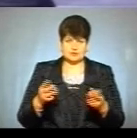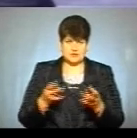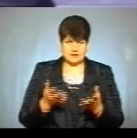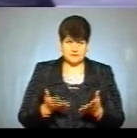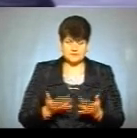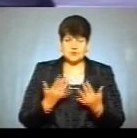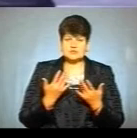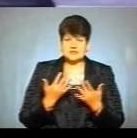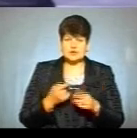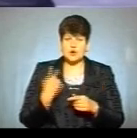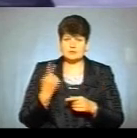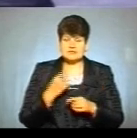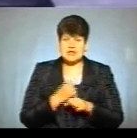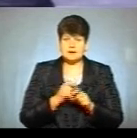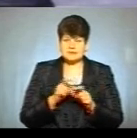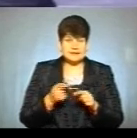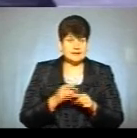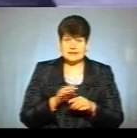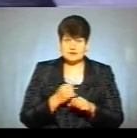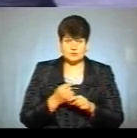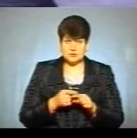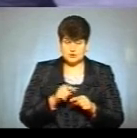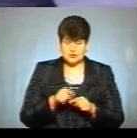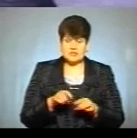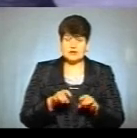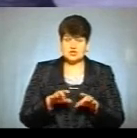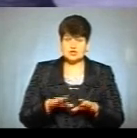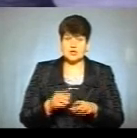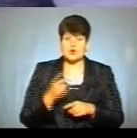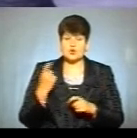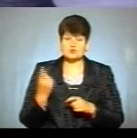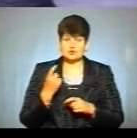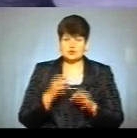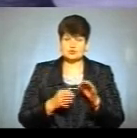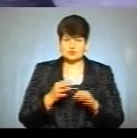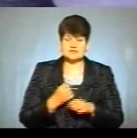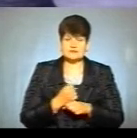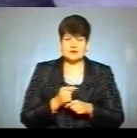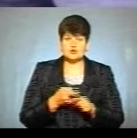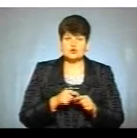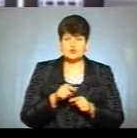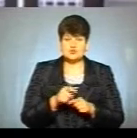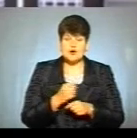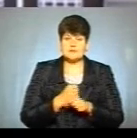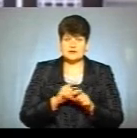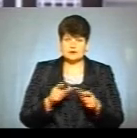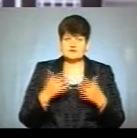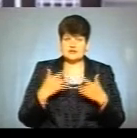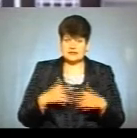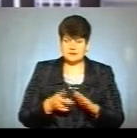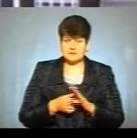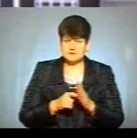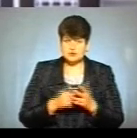потреби. І оскільки обласна аптека не зробила цього кроку, є рішення господарського суду, яке зобов'язує дану аптеку звільнити приміщення. Оскільки